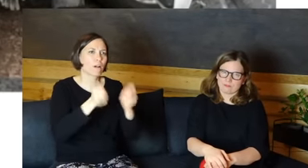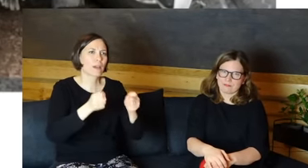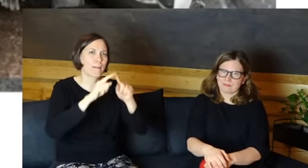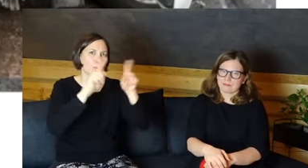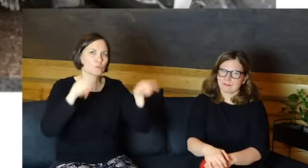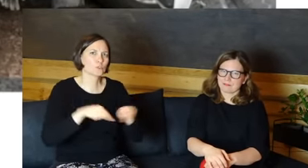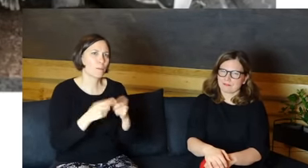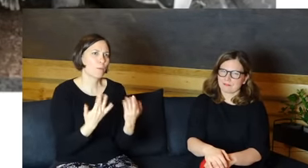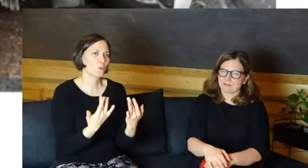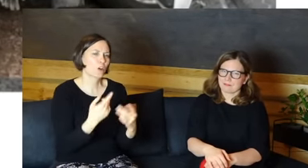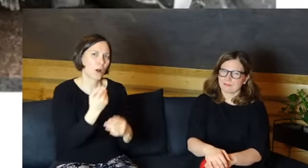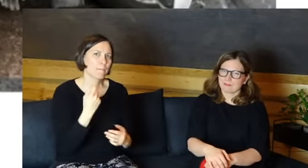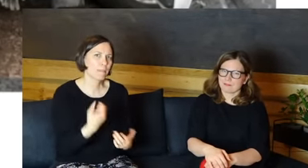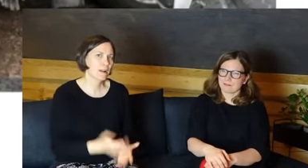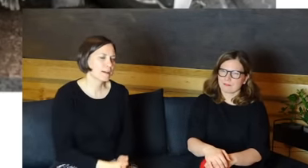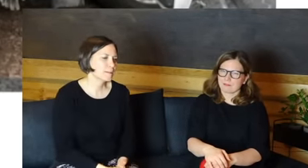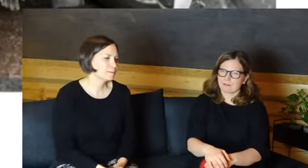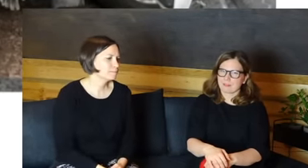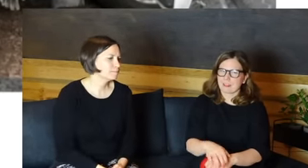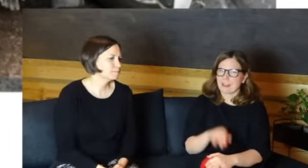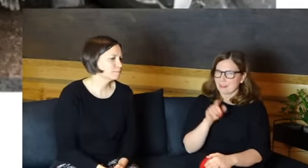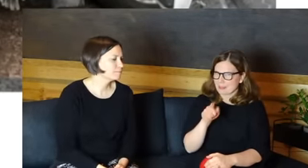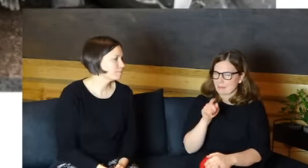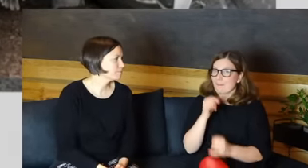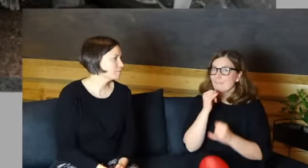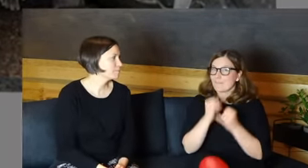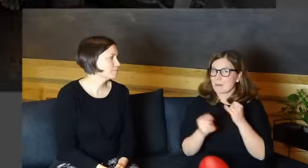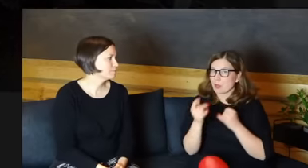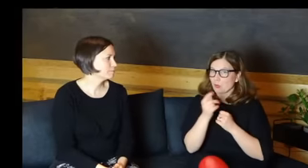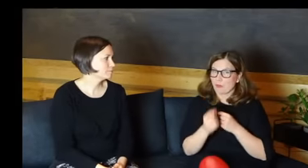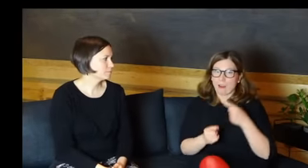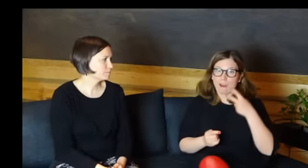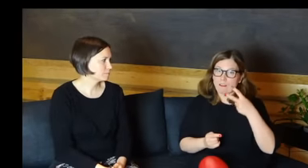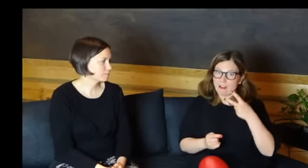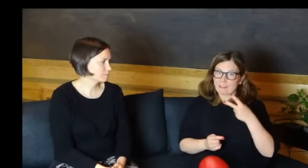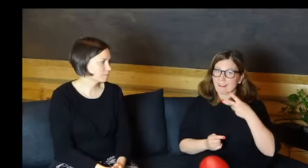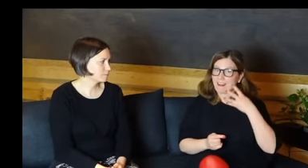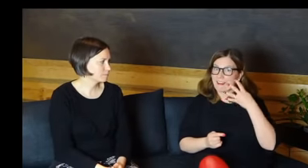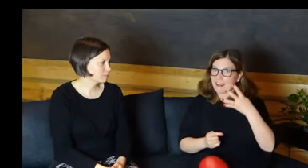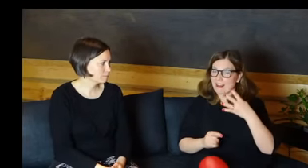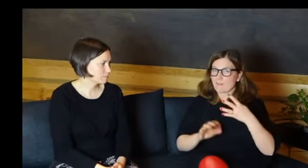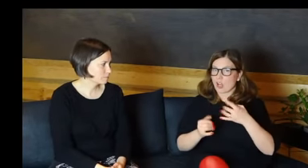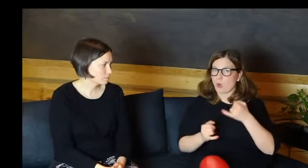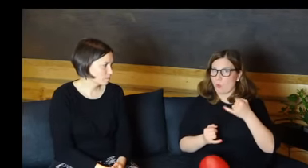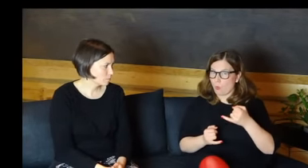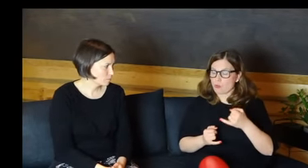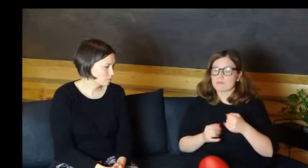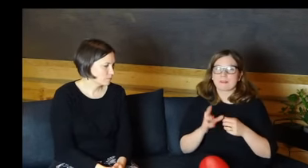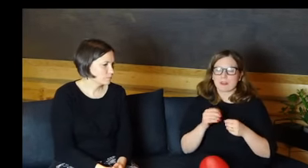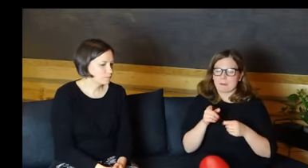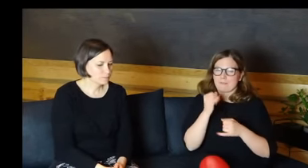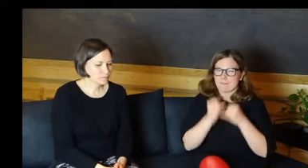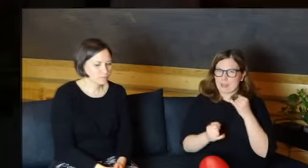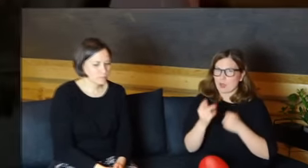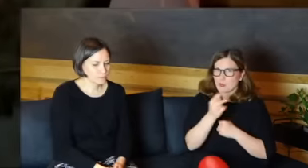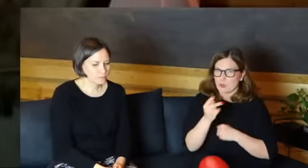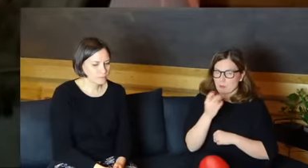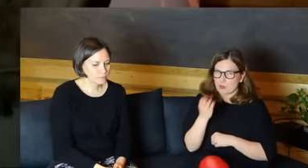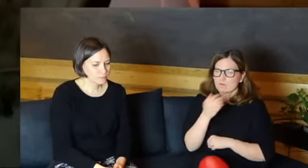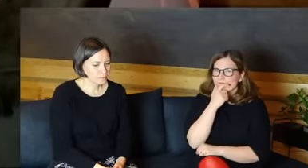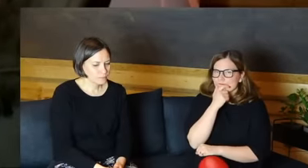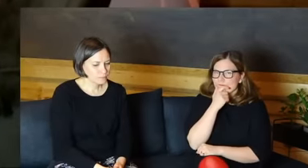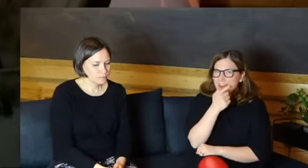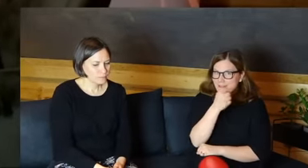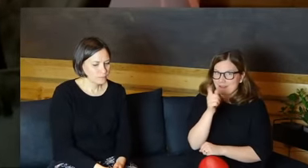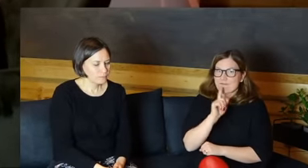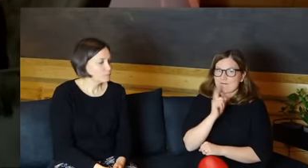Tämä oli 2, 4 vai 6? Tämä oli viimeinen kysymys. Ja nyt siis